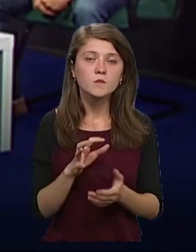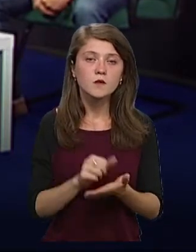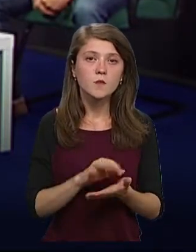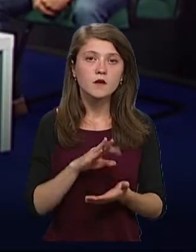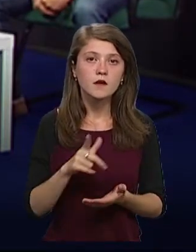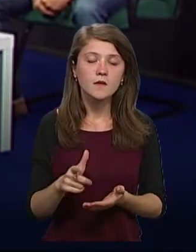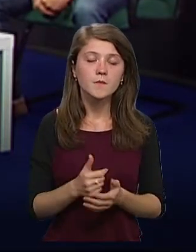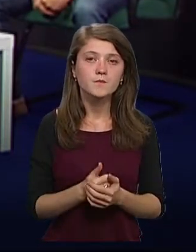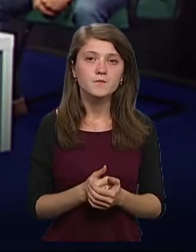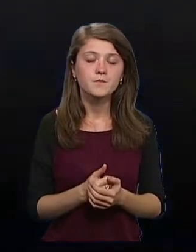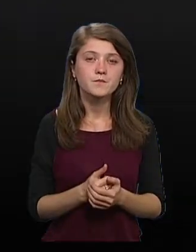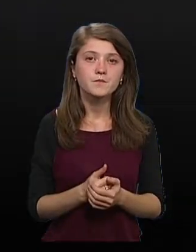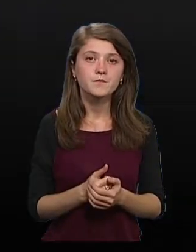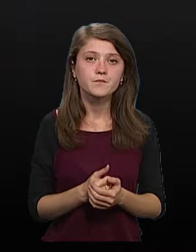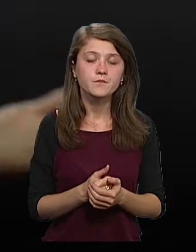ОТГ.